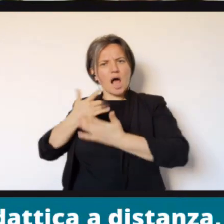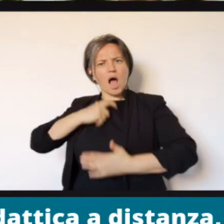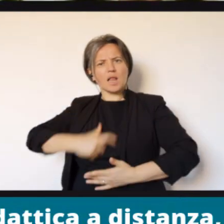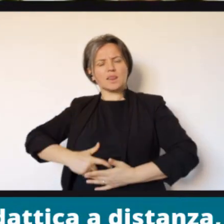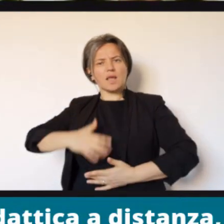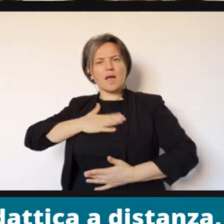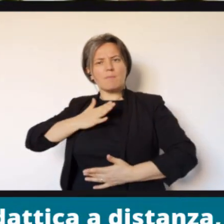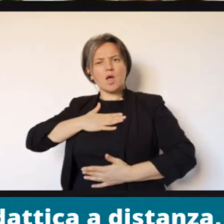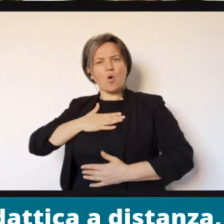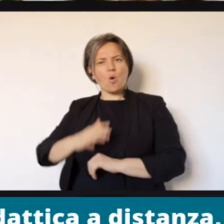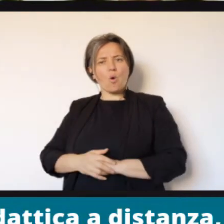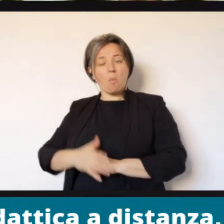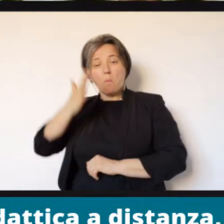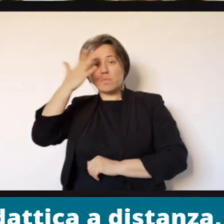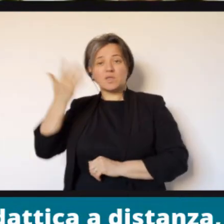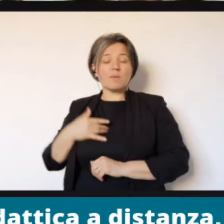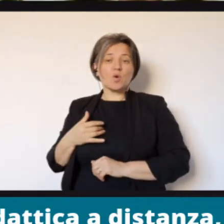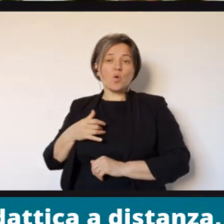vado